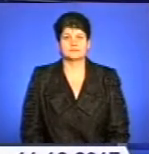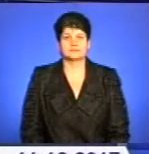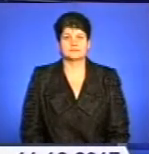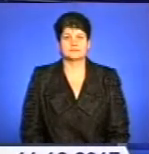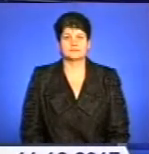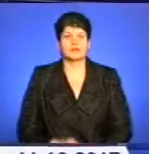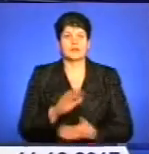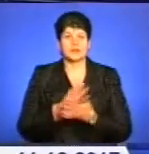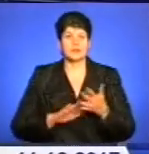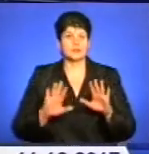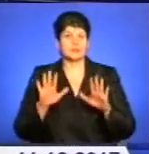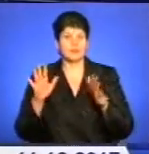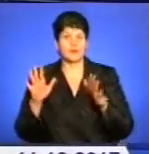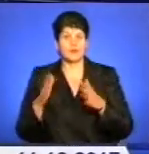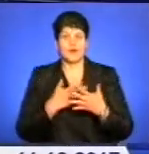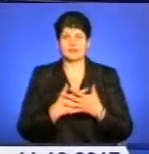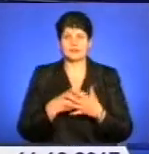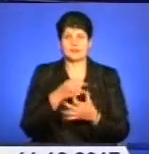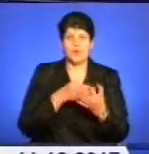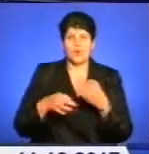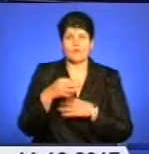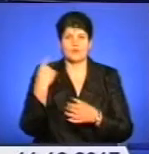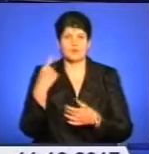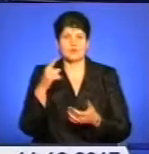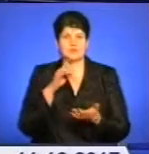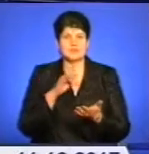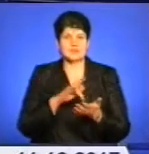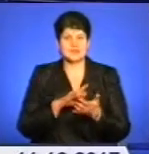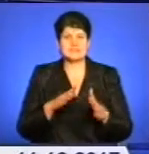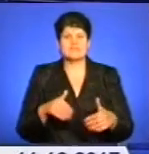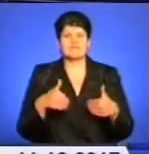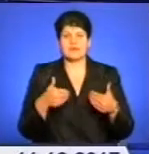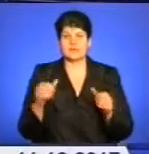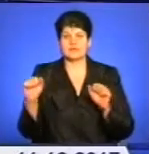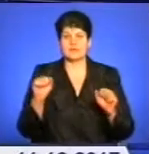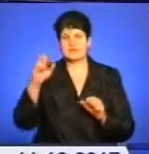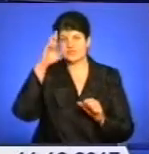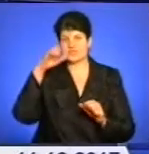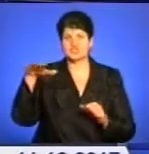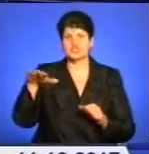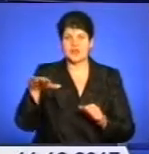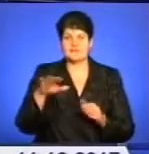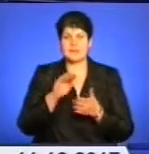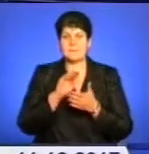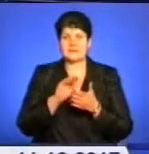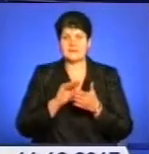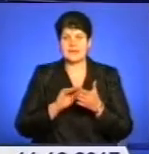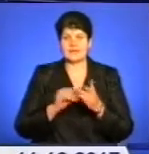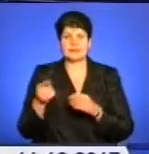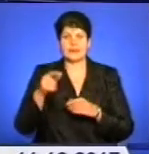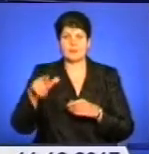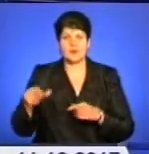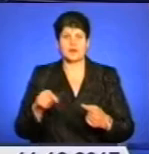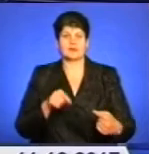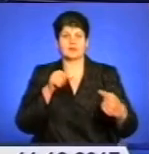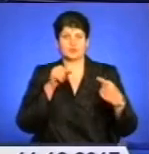І далі про подію, яку активно обговорюють в обласному центрі. Звернення до керівництва держави, написали тернополяни, які